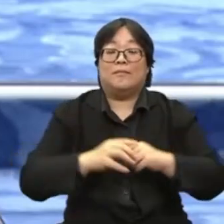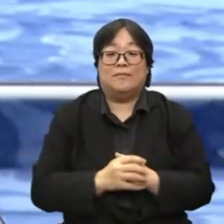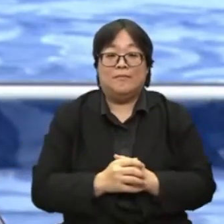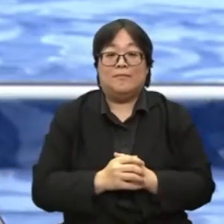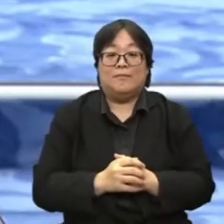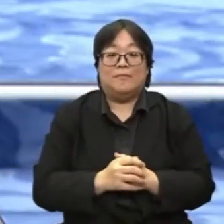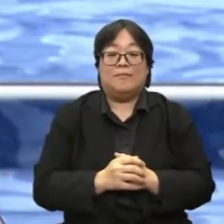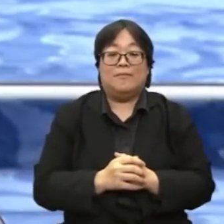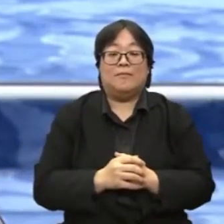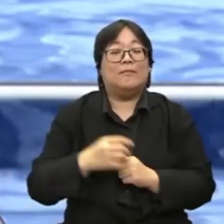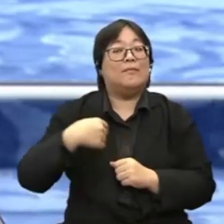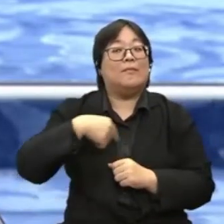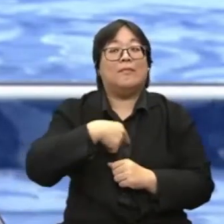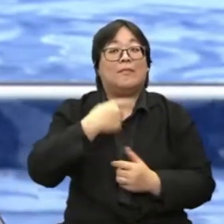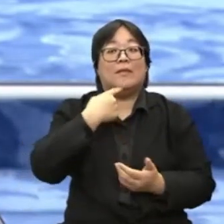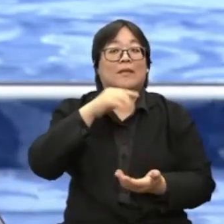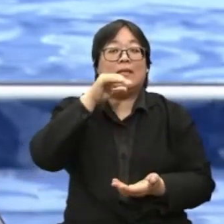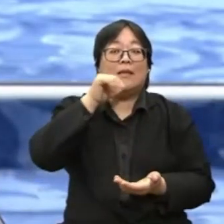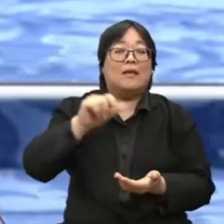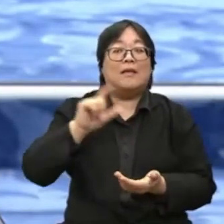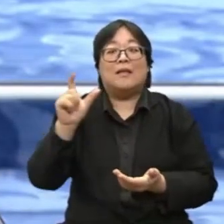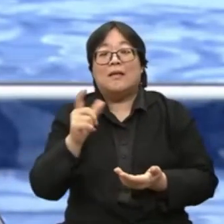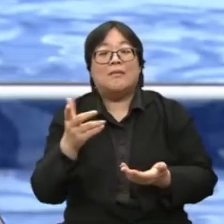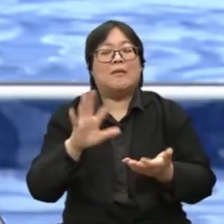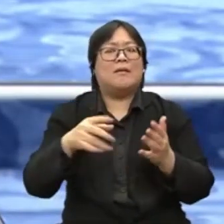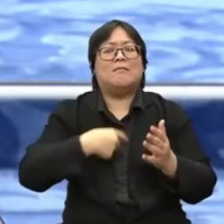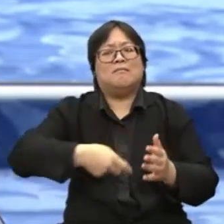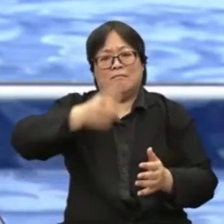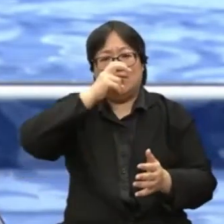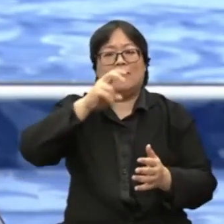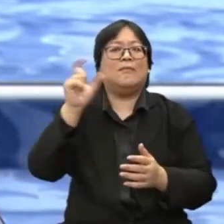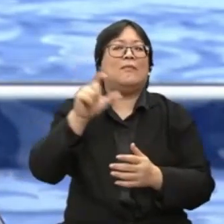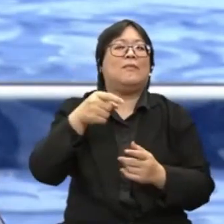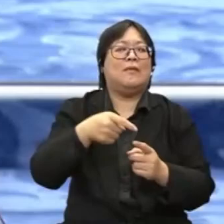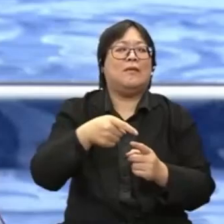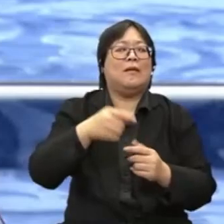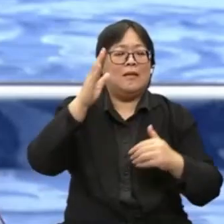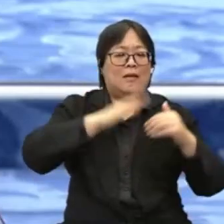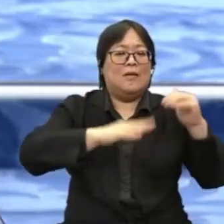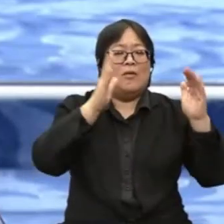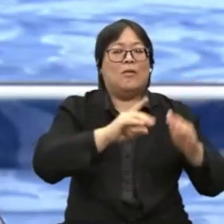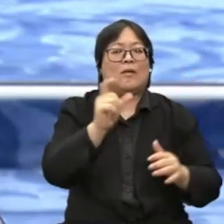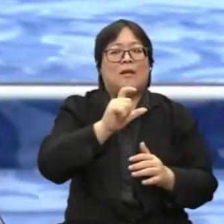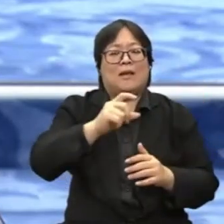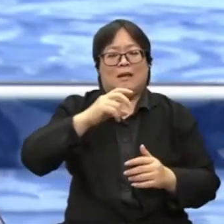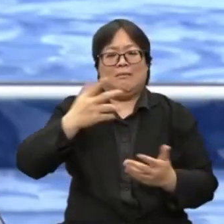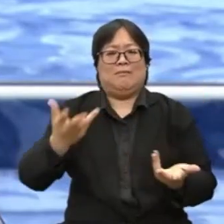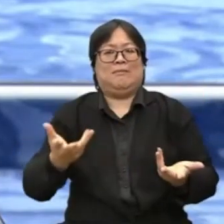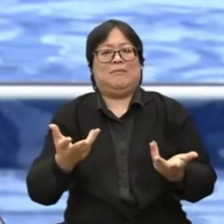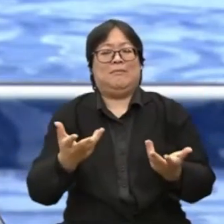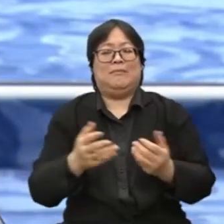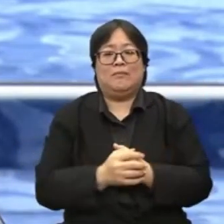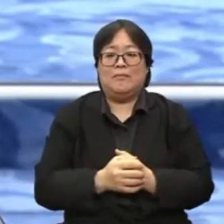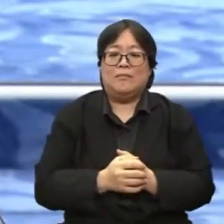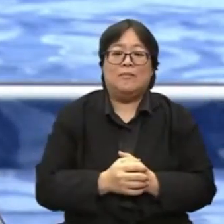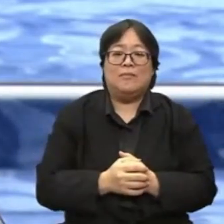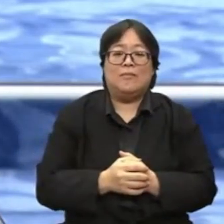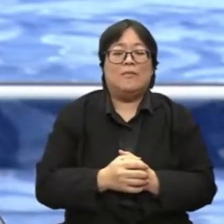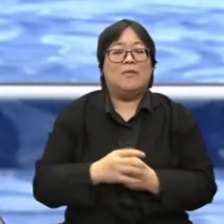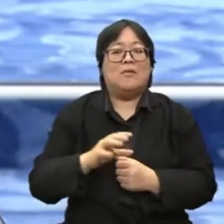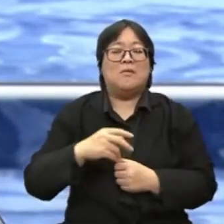yang kita dianggap kurang Islamik Ini ambil tindakan lebih tegas so Syariah daripada yang islam-islam keras ni yang